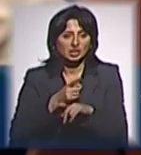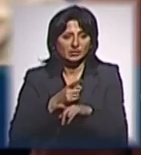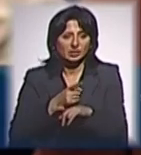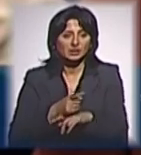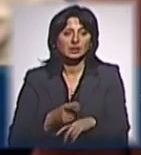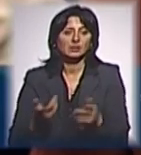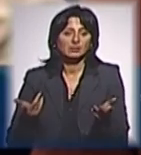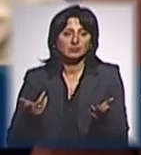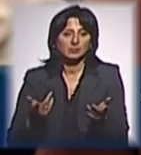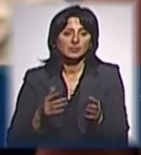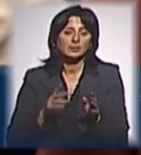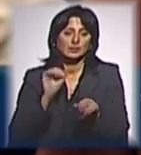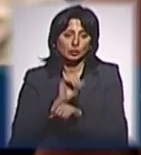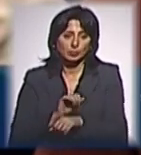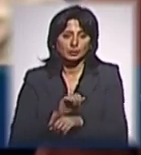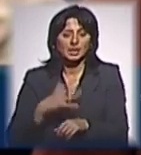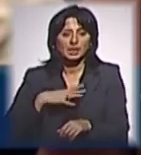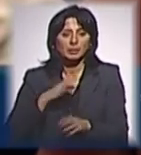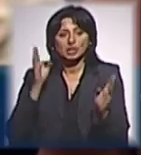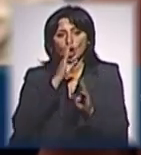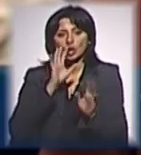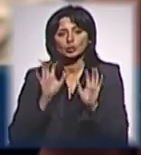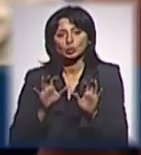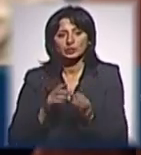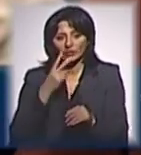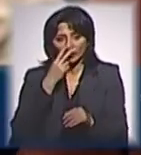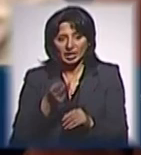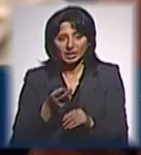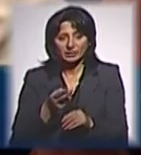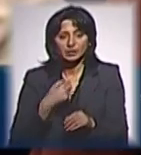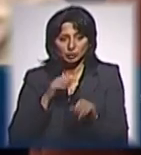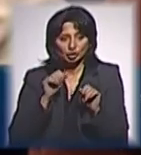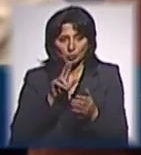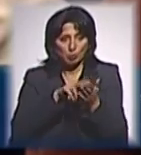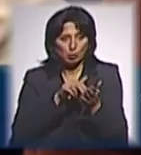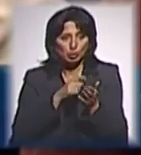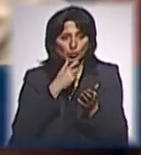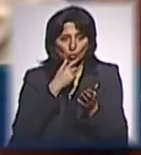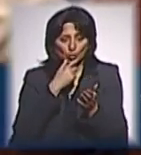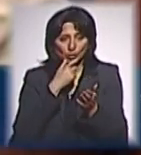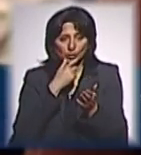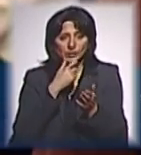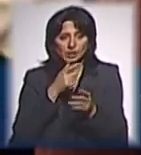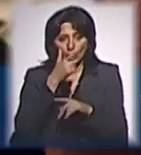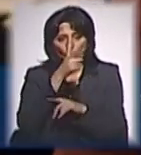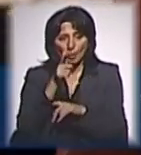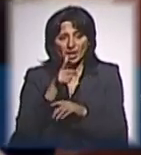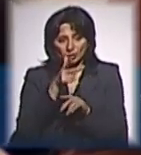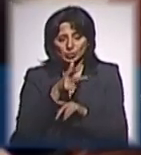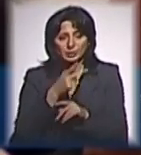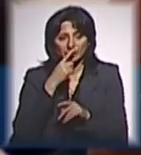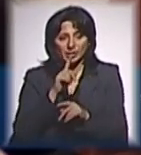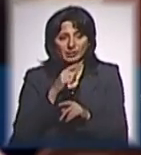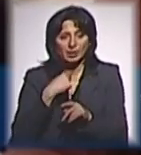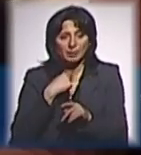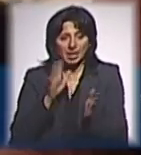კაშლების აკრძალვის სახით, დასრულებული თბილისის ეკოლოგიაზე ზრუნვით და ჩვენ ვხედავთ, აი შეგიძლია ბოდიში მინდა მაყურებელს მოუხადო და ოპერატორს მინდა ვანახო, მე რატო